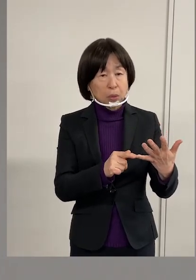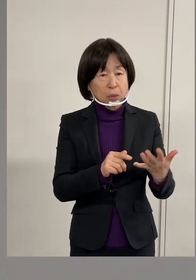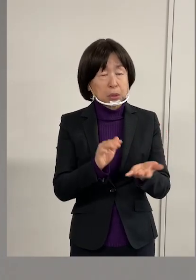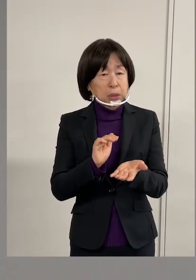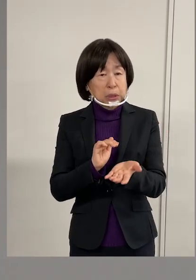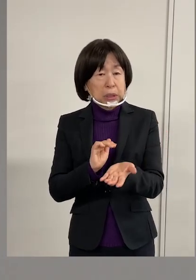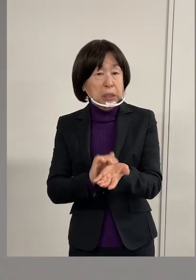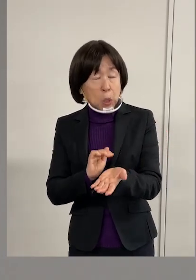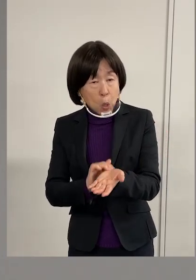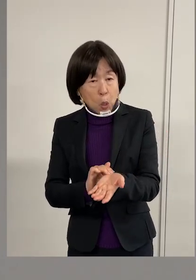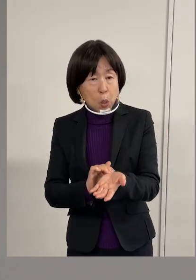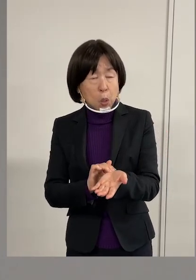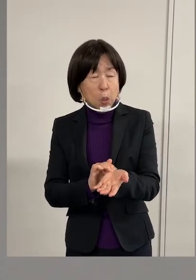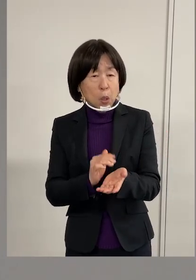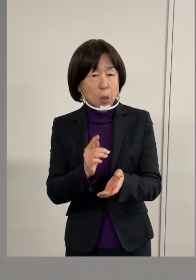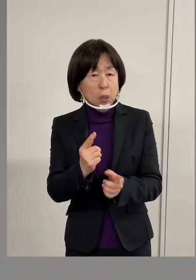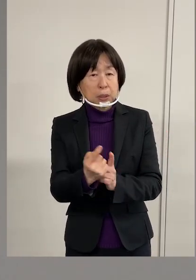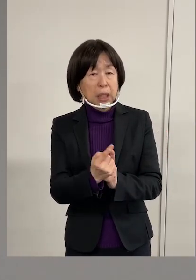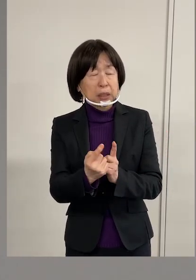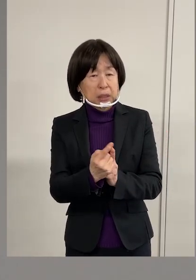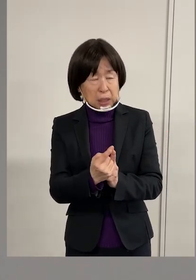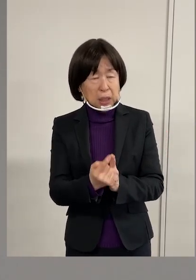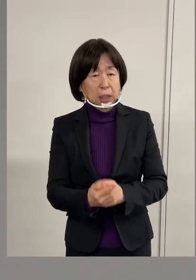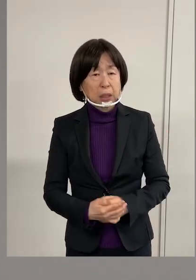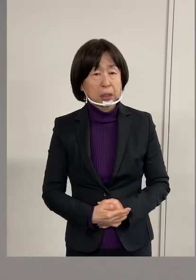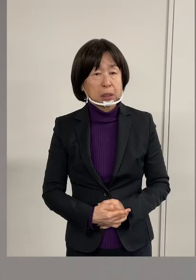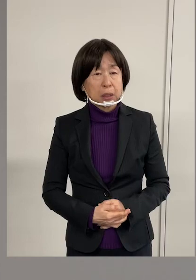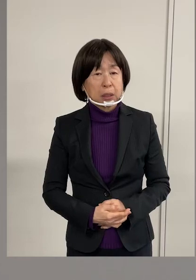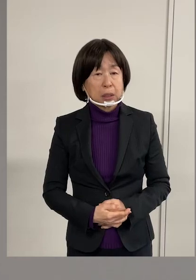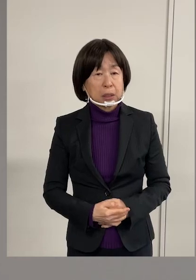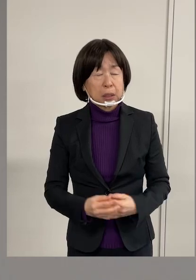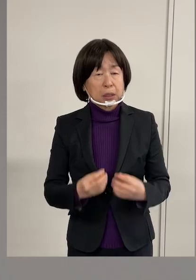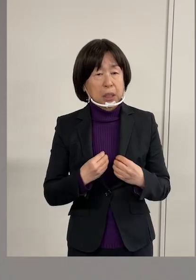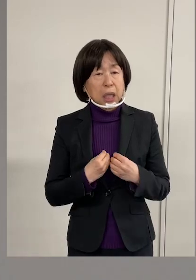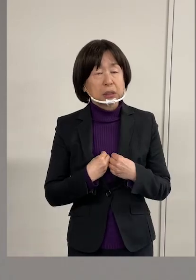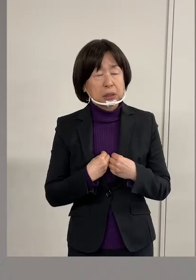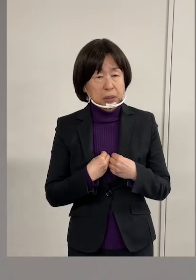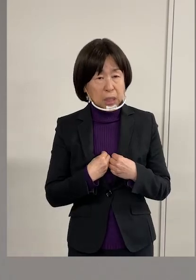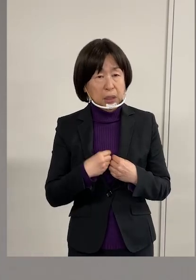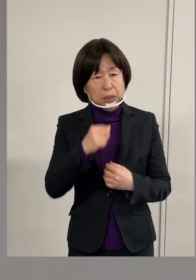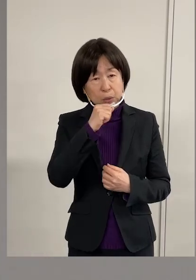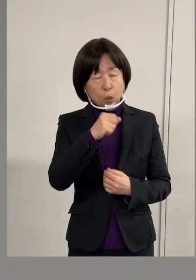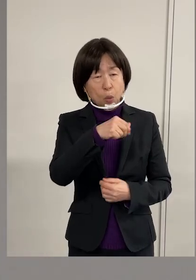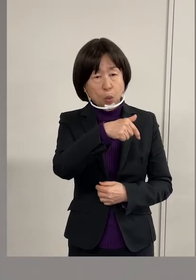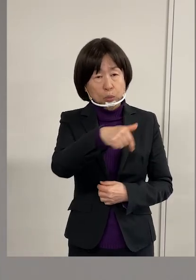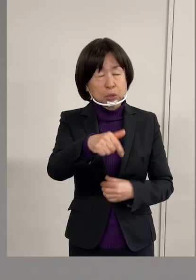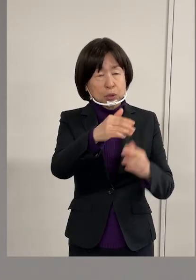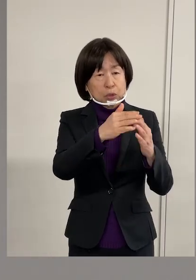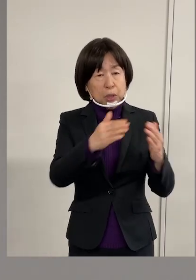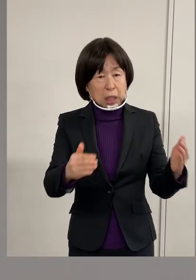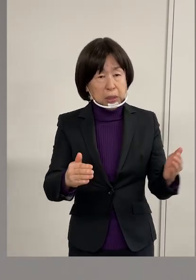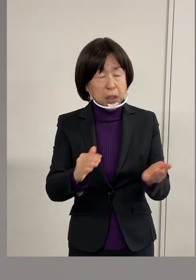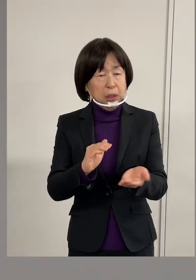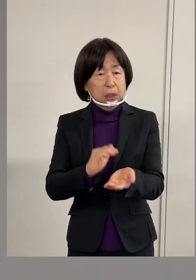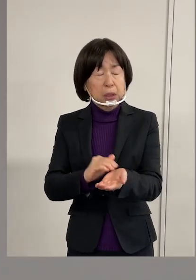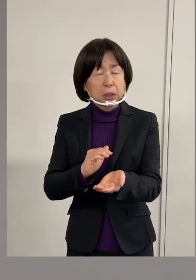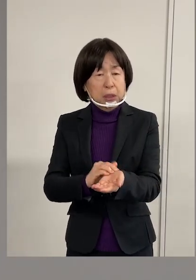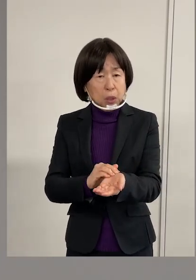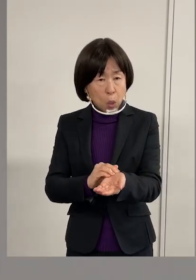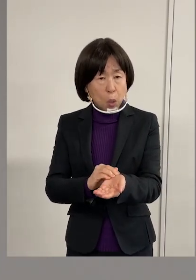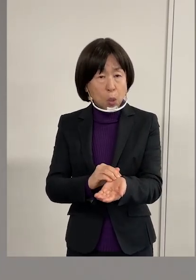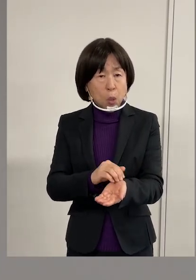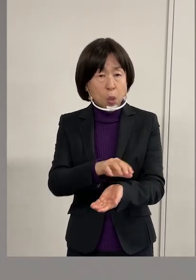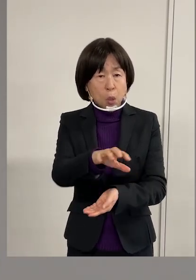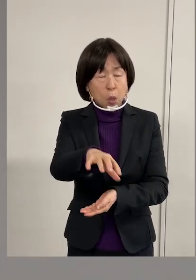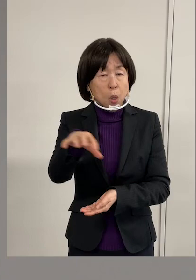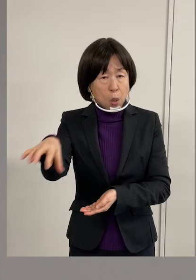についてなんですけども、ちょっと個別具体的な話で恐縮なんですが、あの、感染症部会で専門家の議論でですね、まあ、医療機関への病床確保への国の補助と